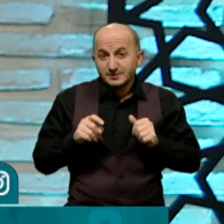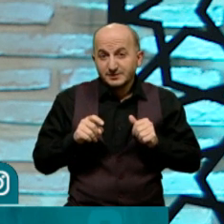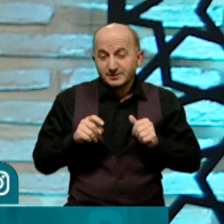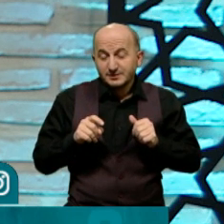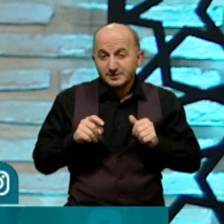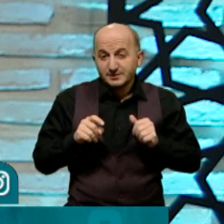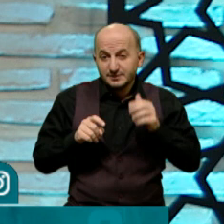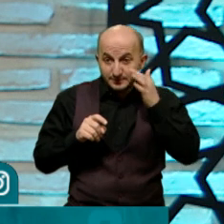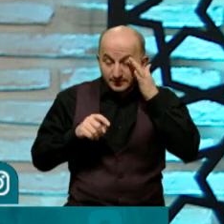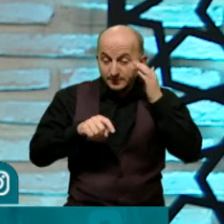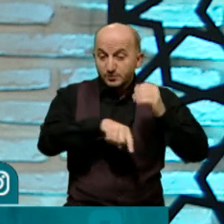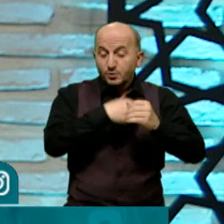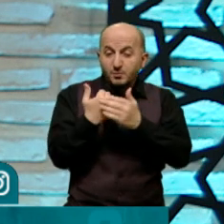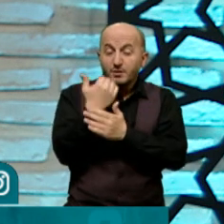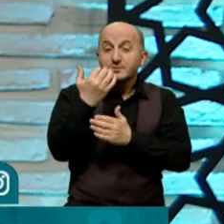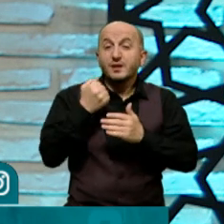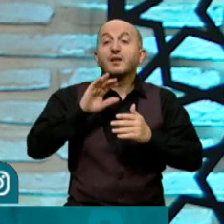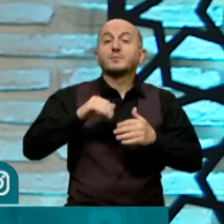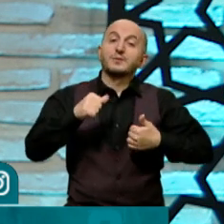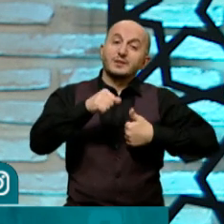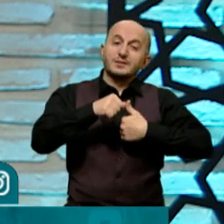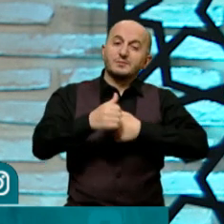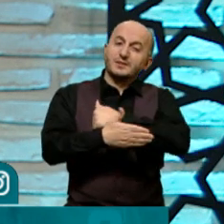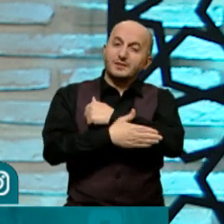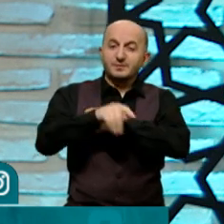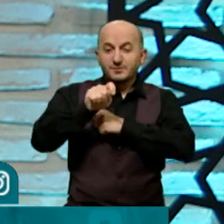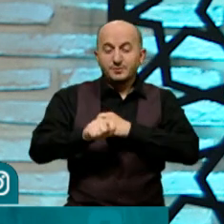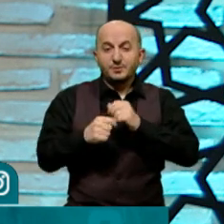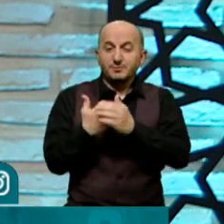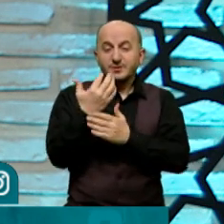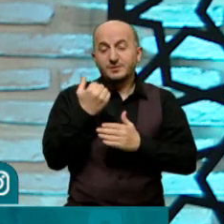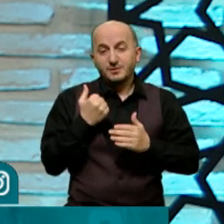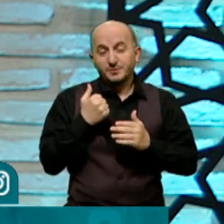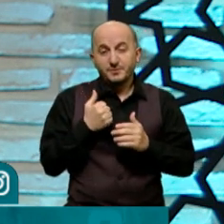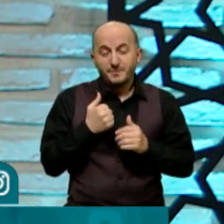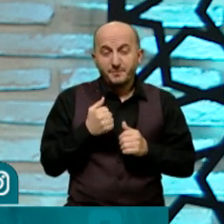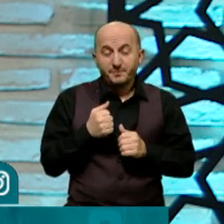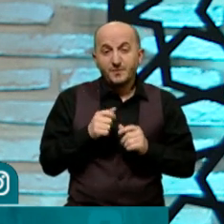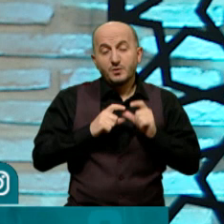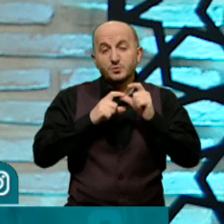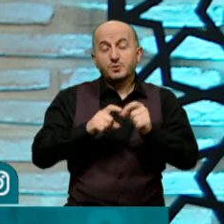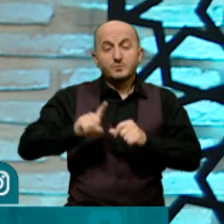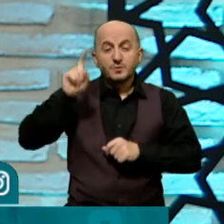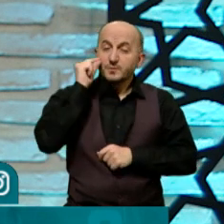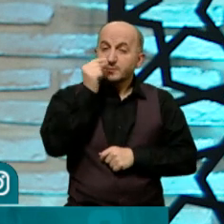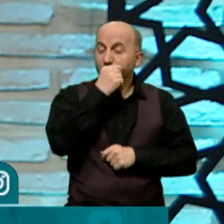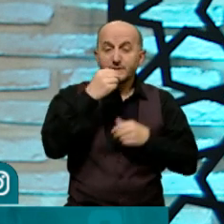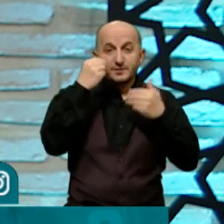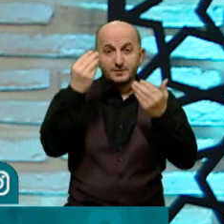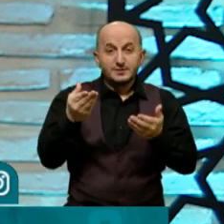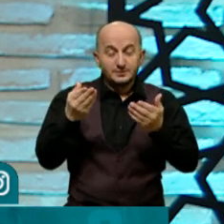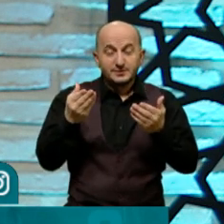Çünkü normal abdest alamıyorum ben, eşim aldırıyor. Anladım Dursun Bey. Soralım inşallah, Rabbim kolaylıklar nasip etsin